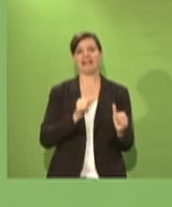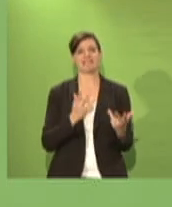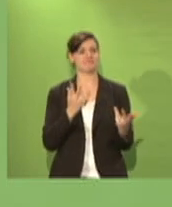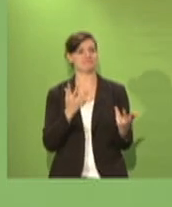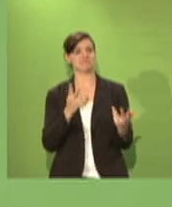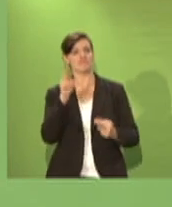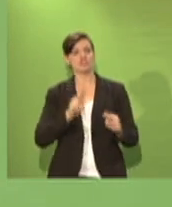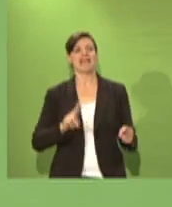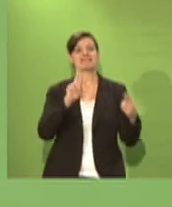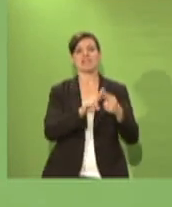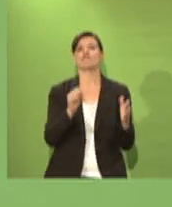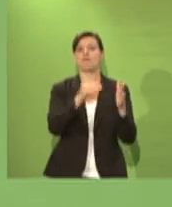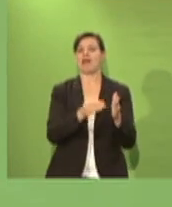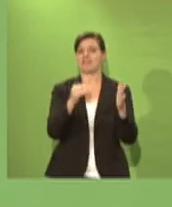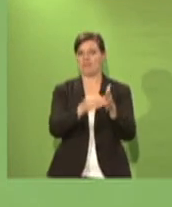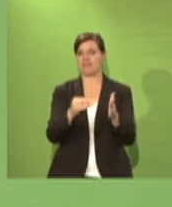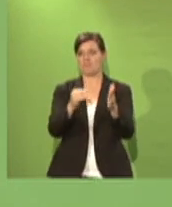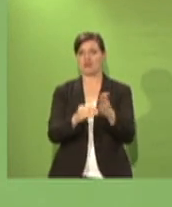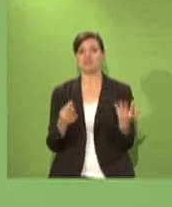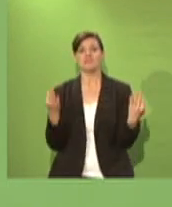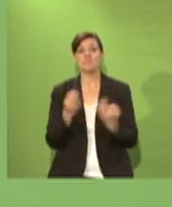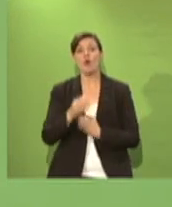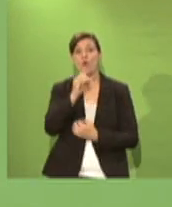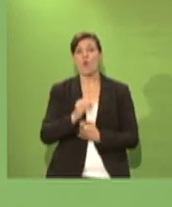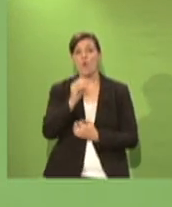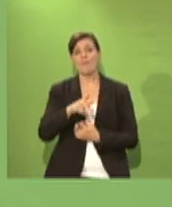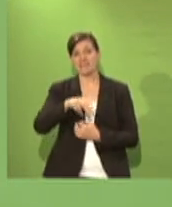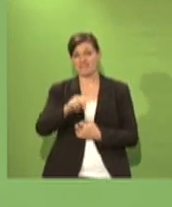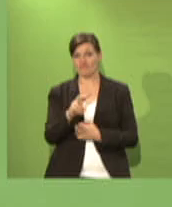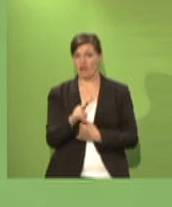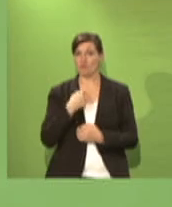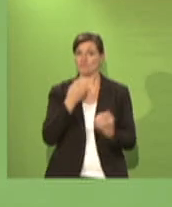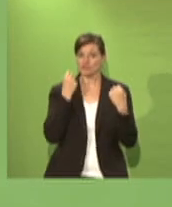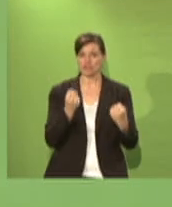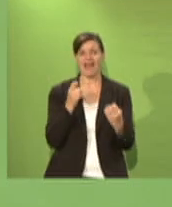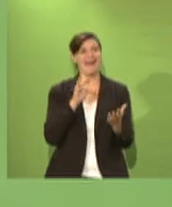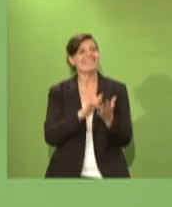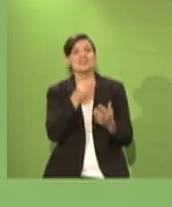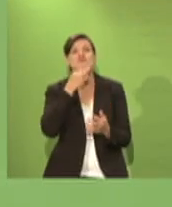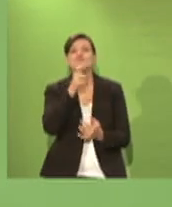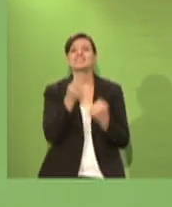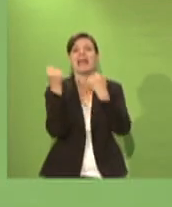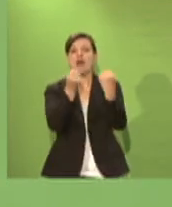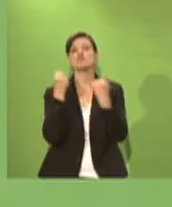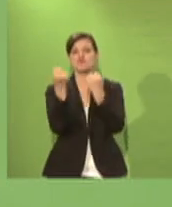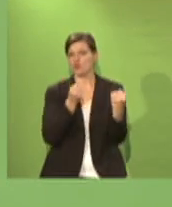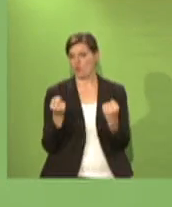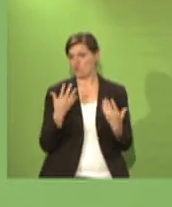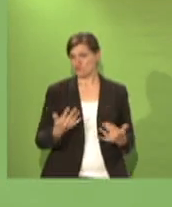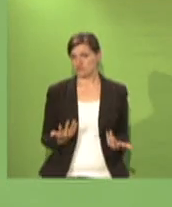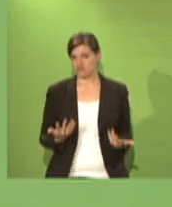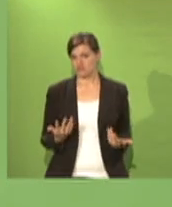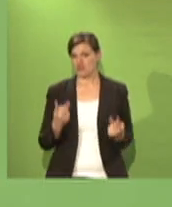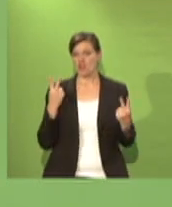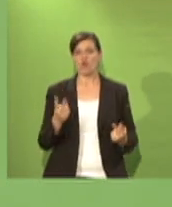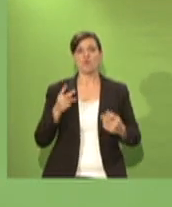zu kommen. Und dafür braucht es eben einen starken ÖPNV, denn Jugendliche können halt noch nicht Auto fahren oder größere